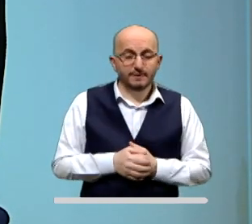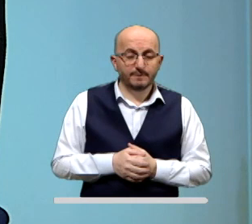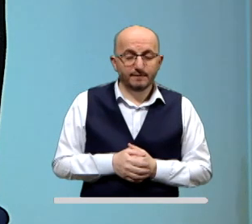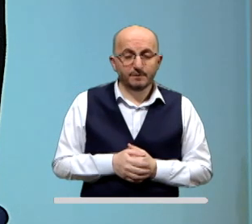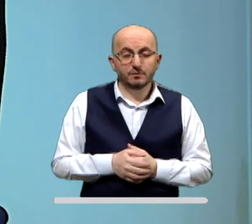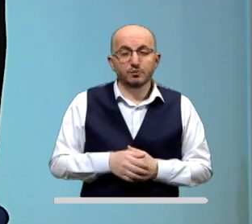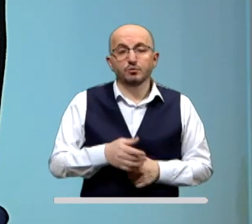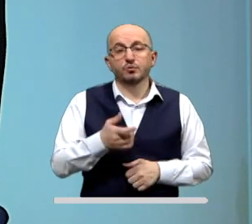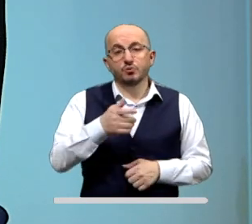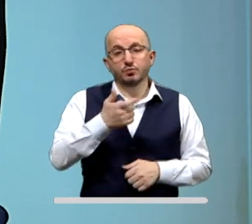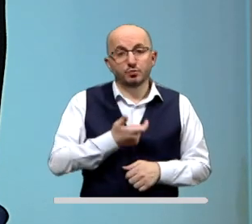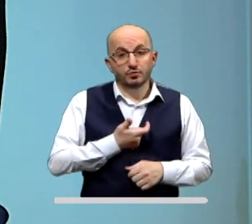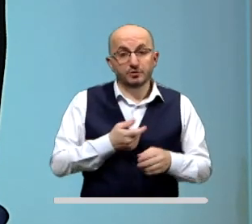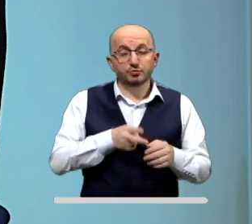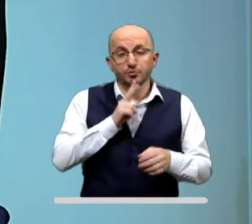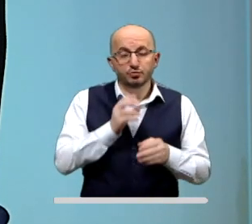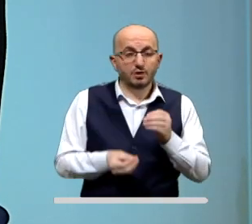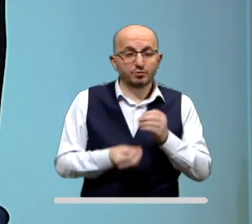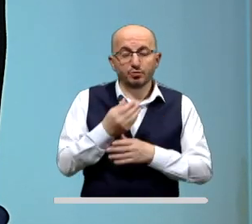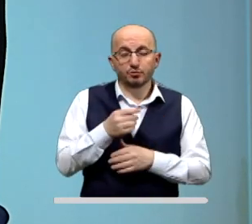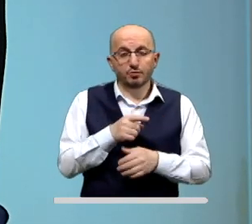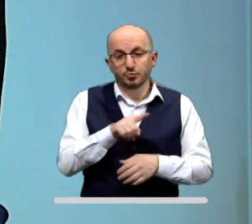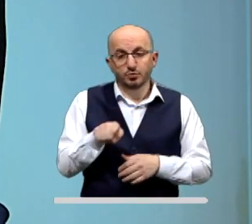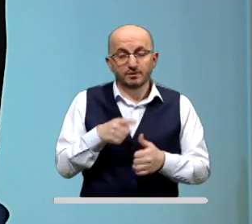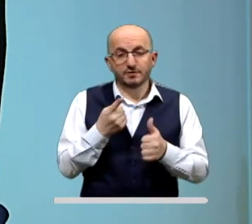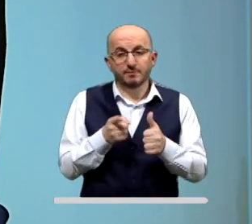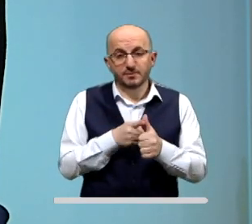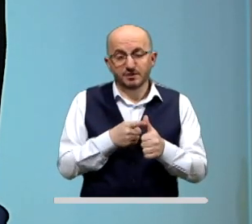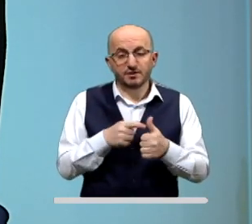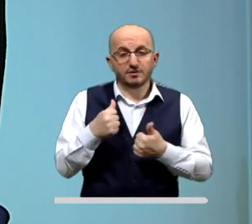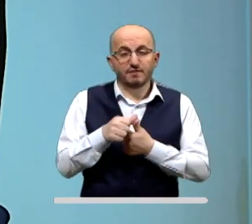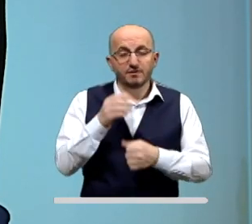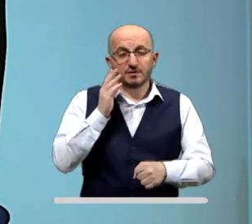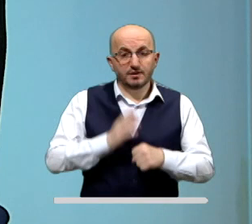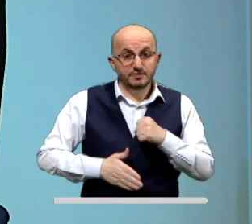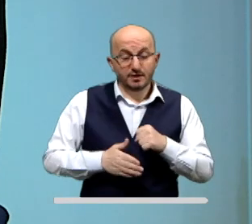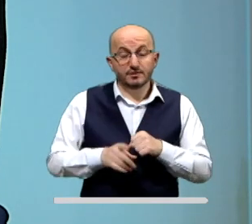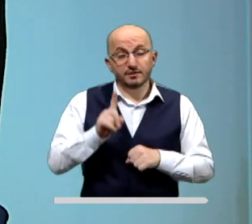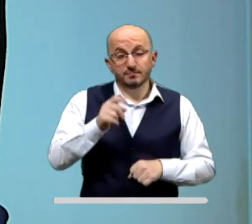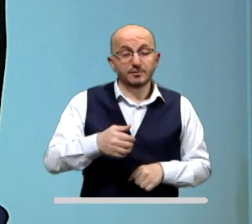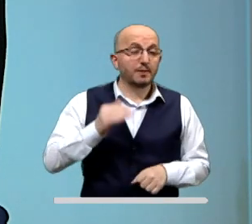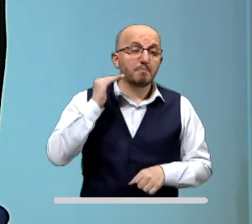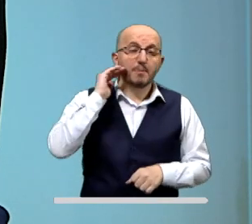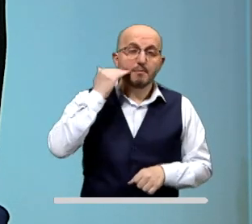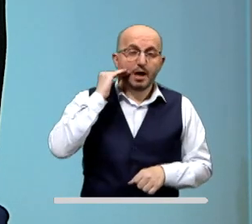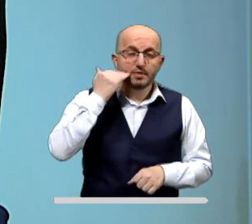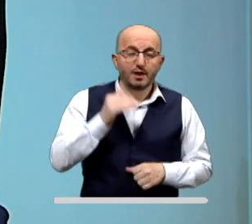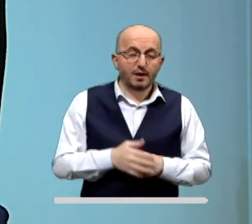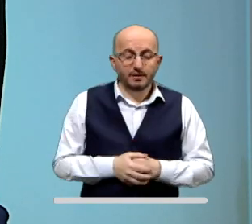hukuku sonuçlar doğuruyor Bunlardan birisi evlilik yasağıdır şimdi bir babaanne